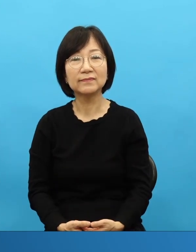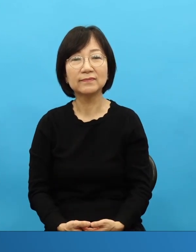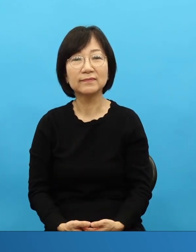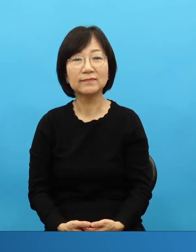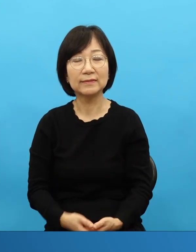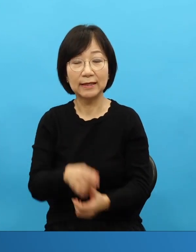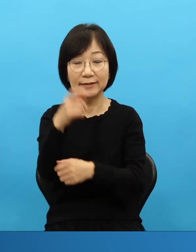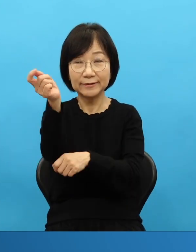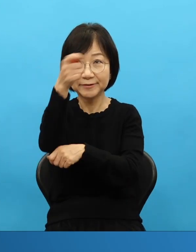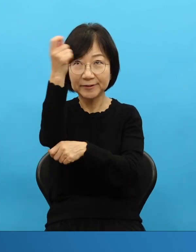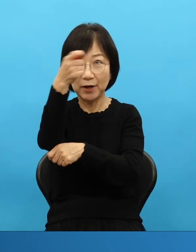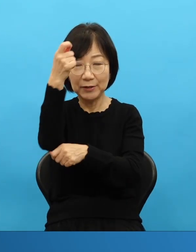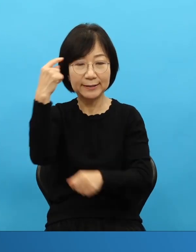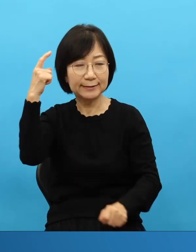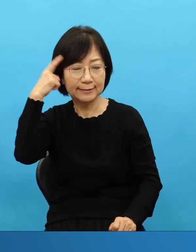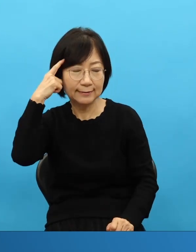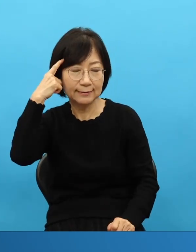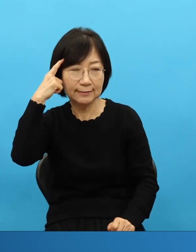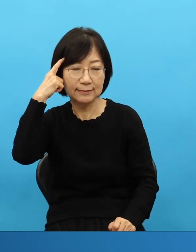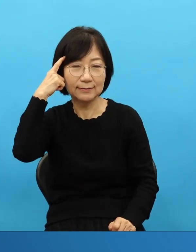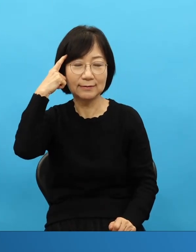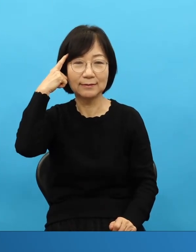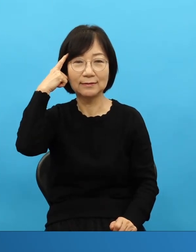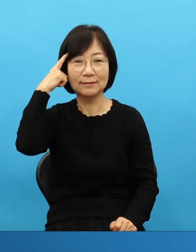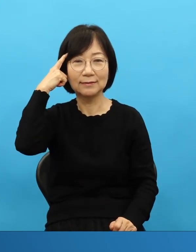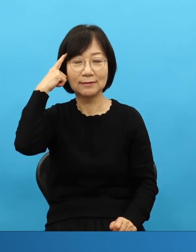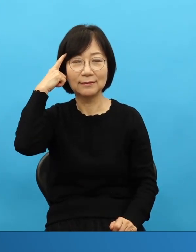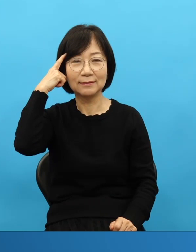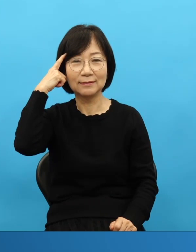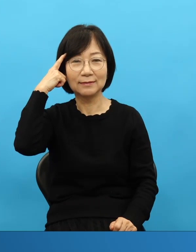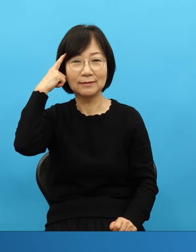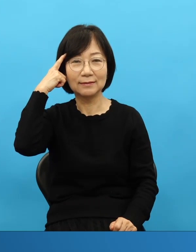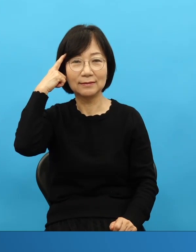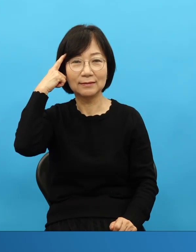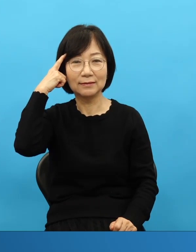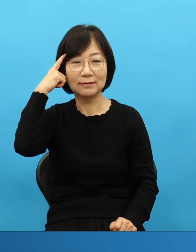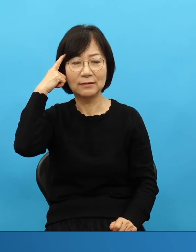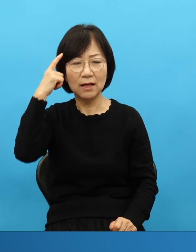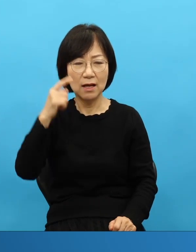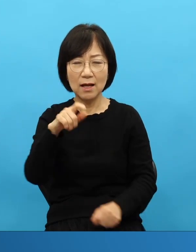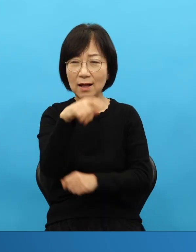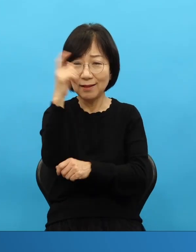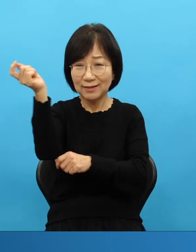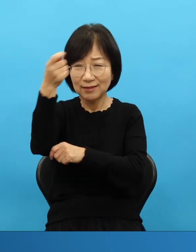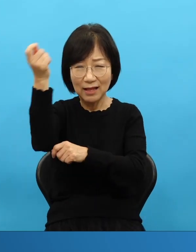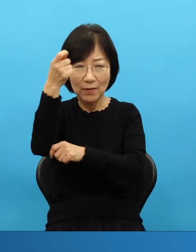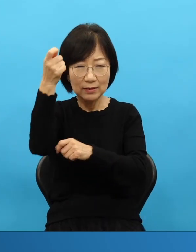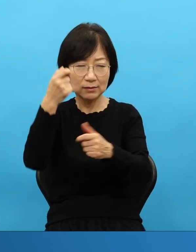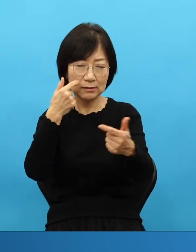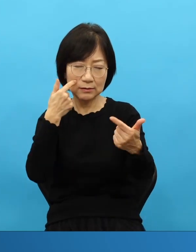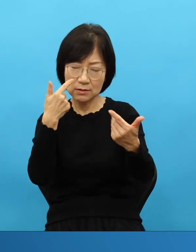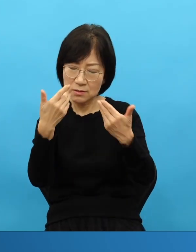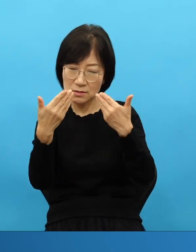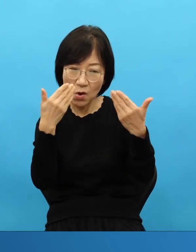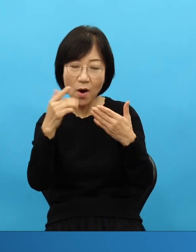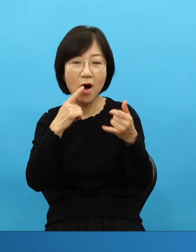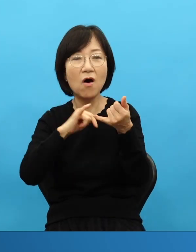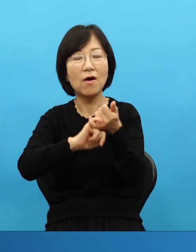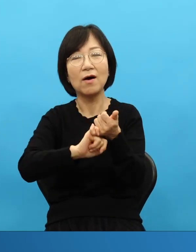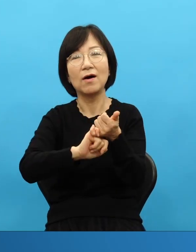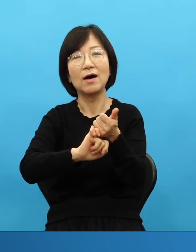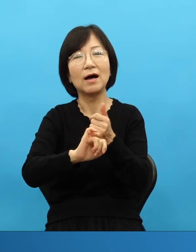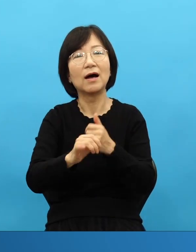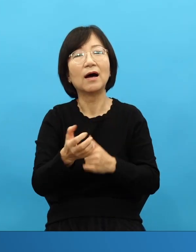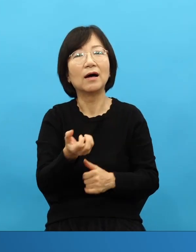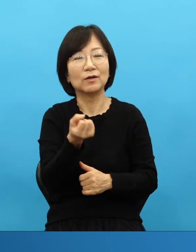다윗의 생각입니다. It's David's thoughts. 다윗의 생각이 언약이 정확한 거예요. That for David, his thoughts was that the covenant was